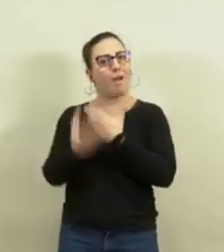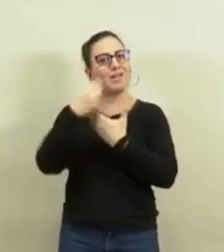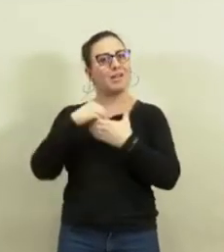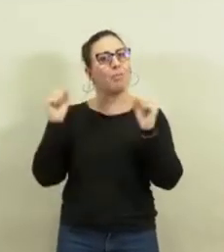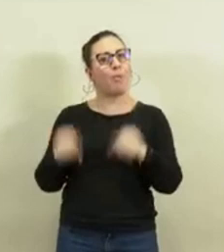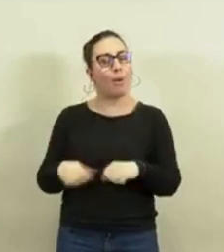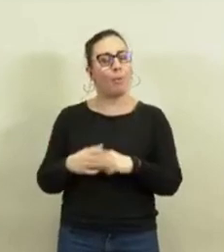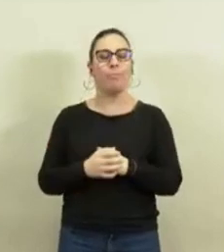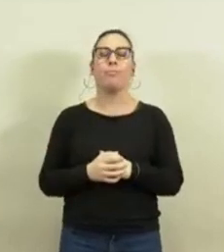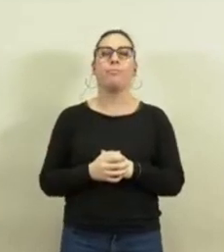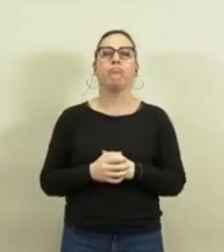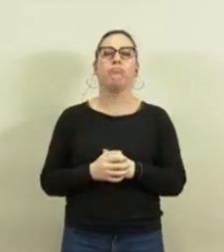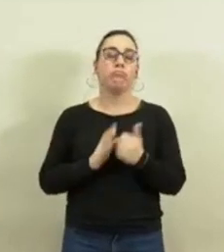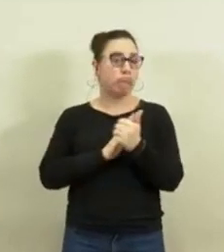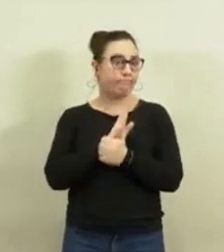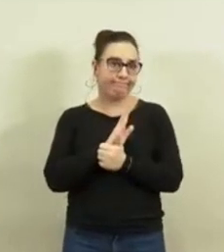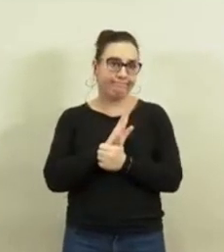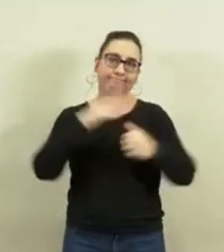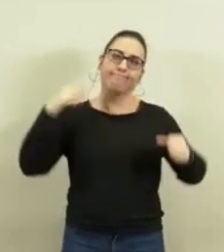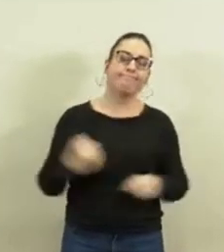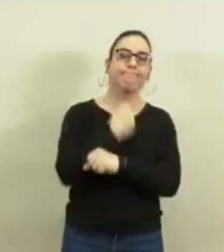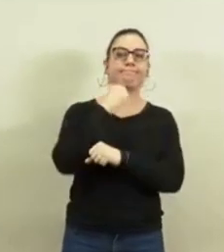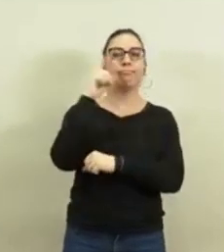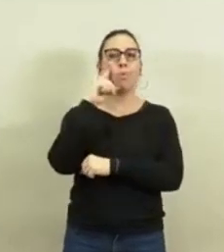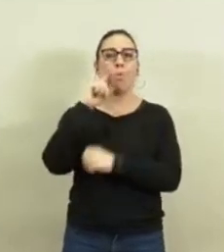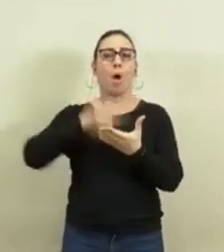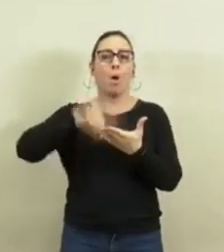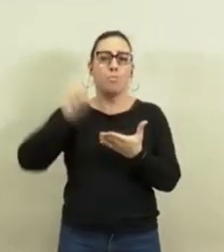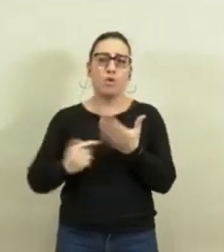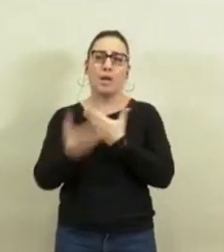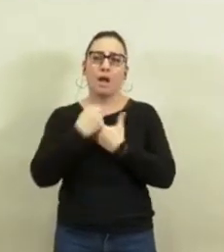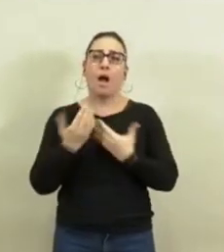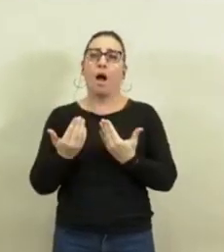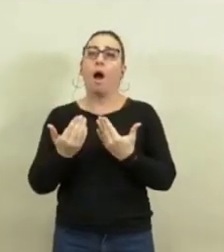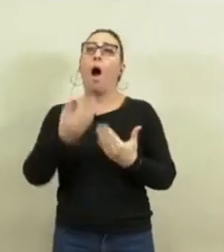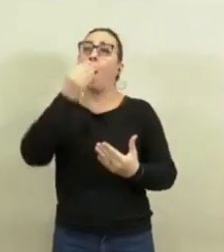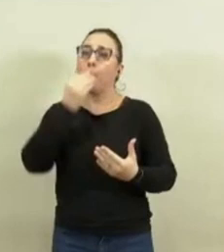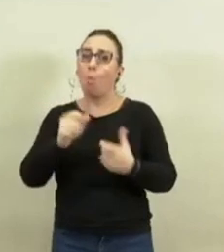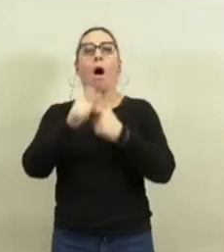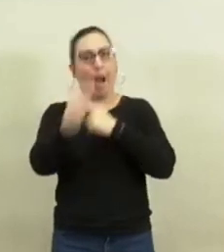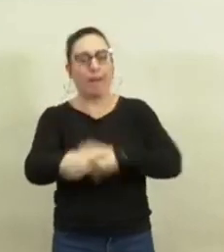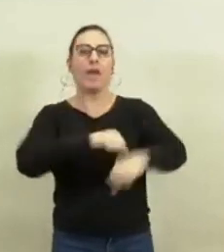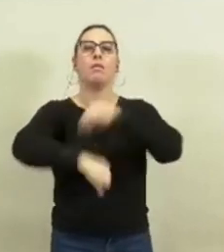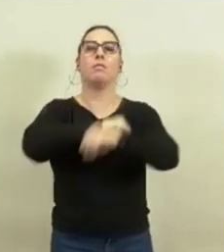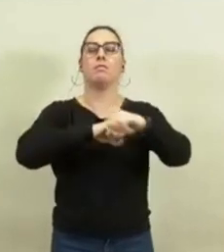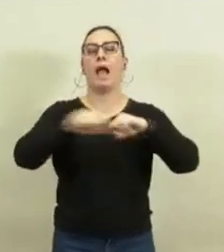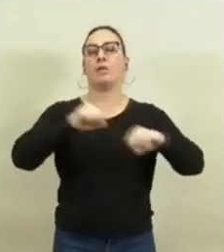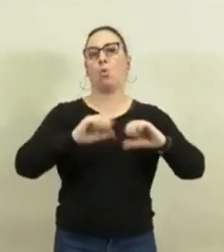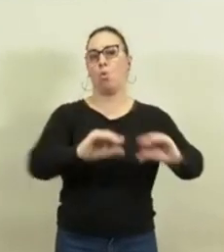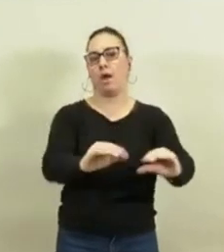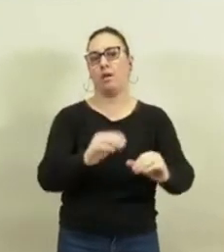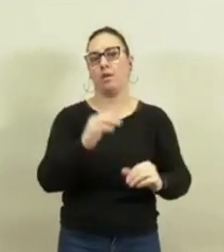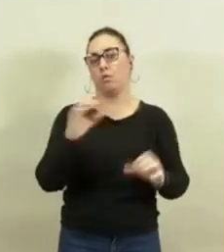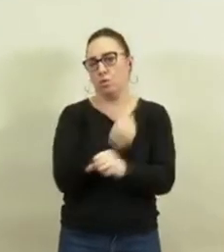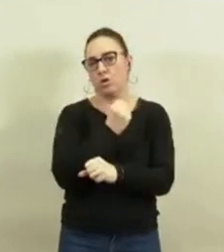D'une part, il est regrettable de devoir attendre un budget participatif pour que cela soit fait, et d'autre part, j'espère